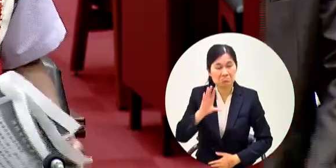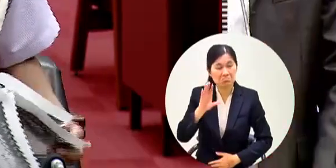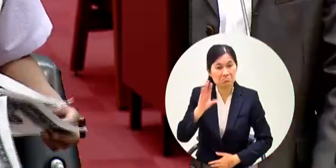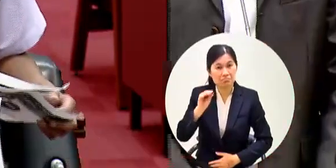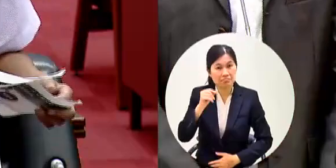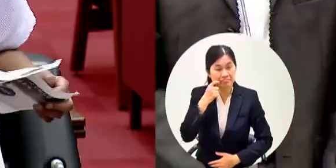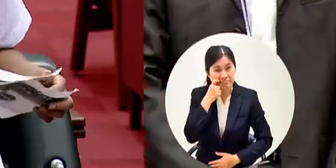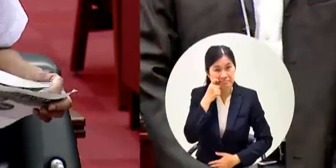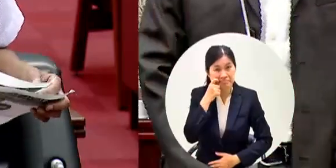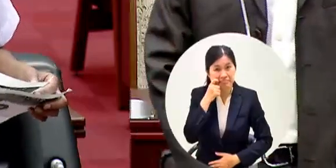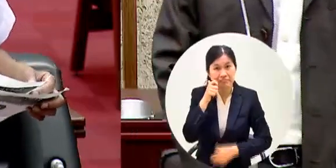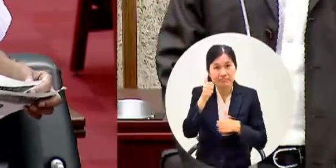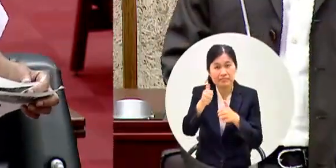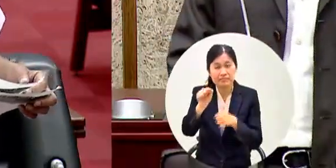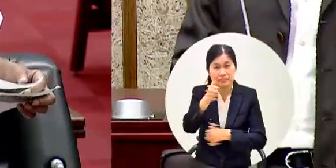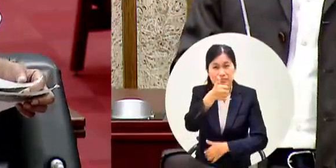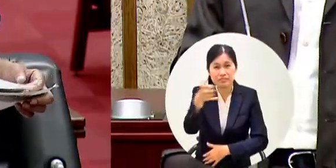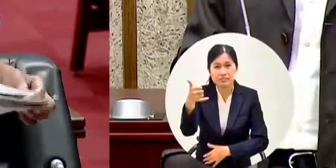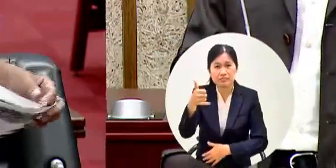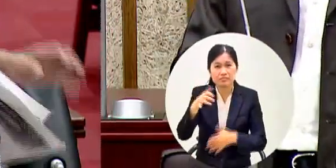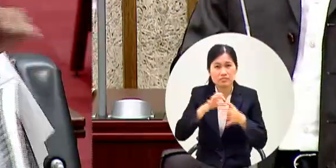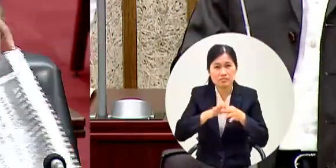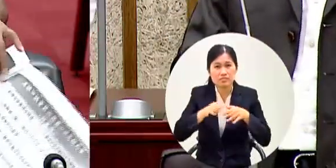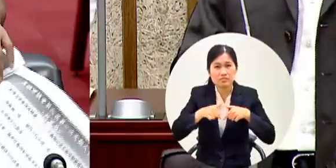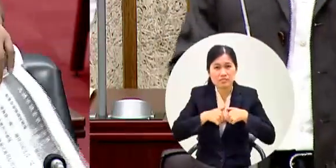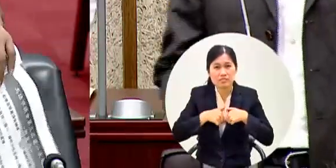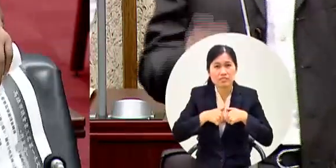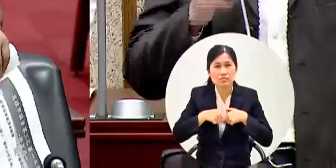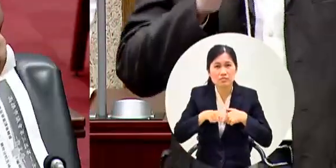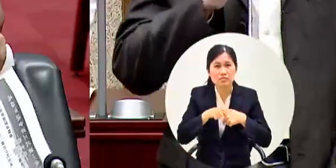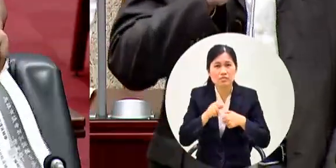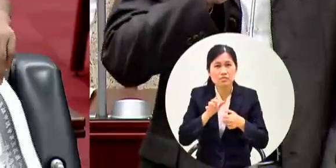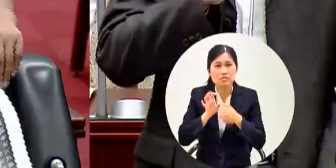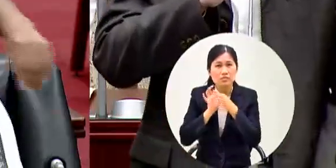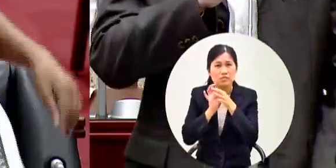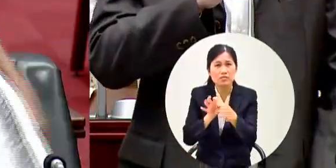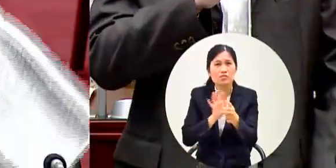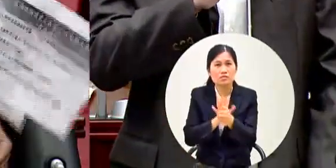这样有没有难度，局长？ 局长当然